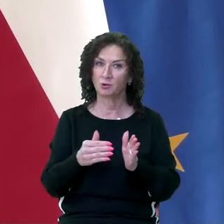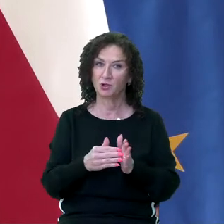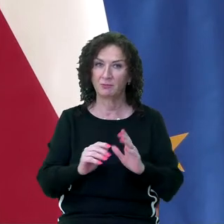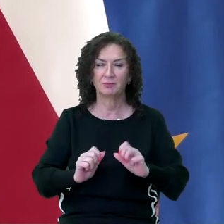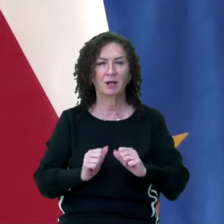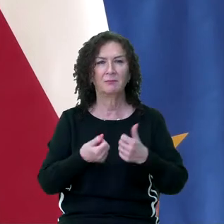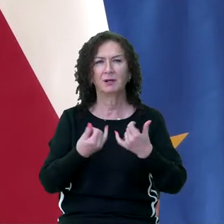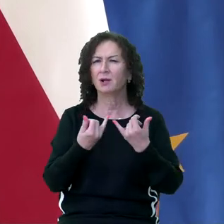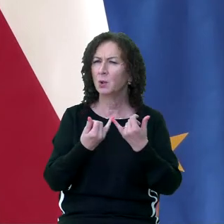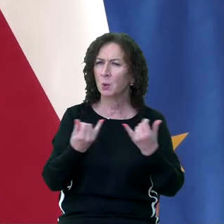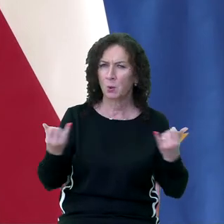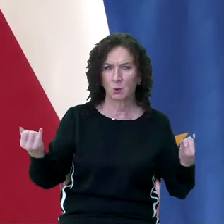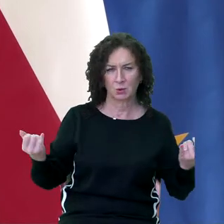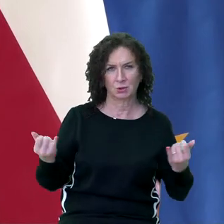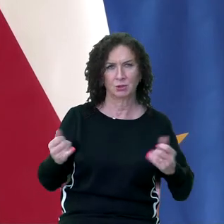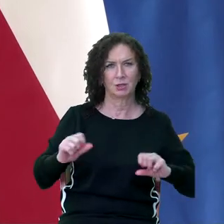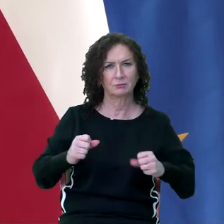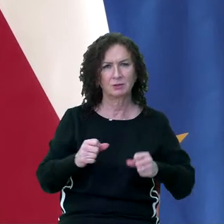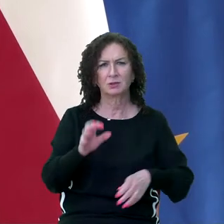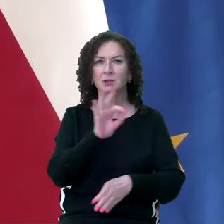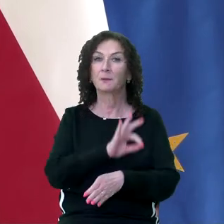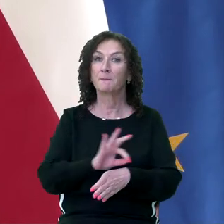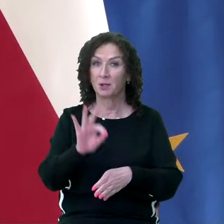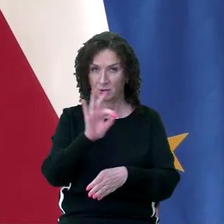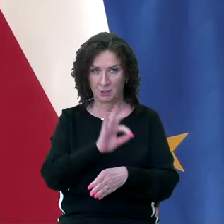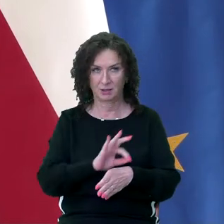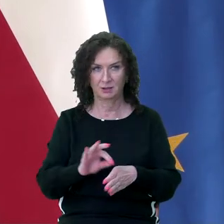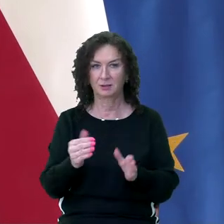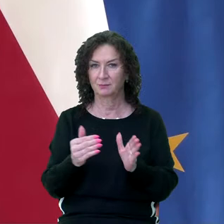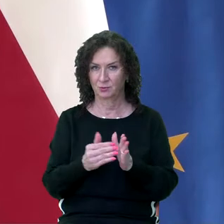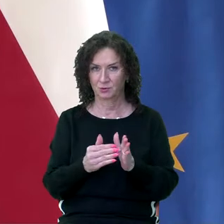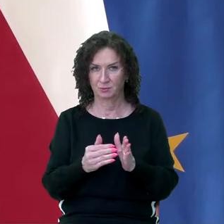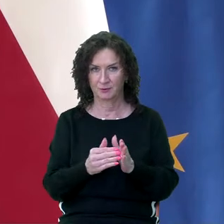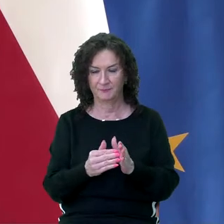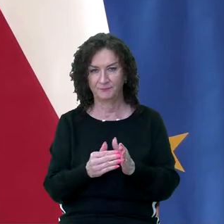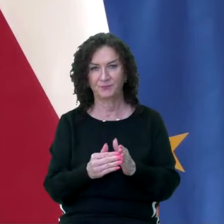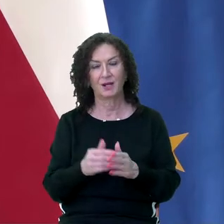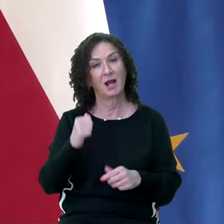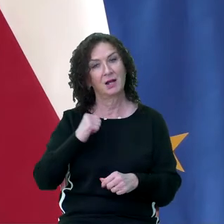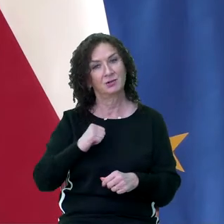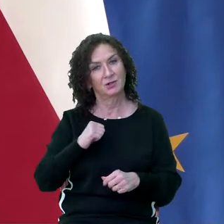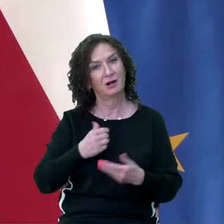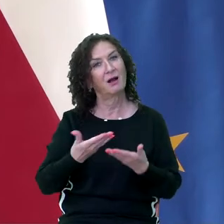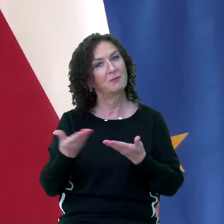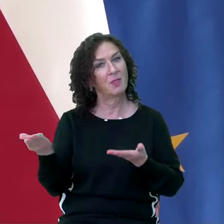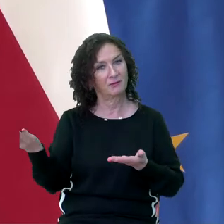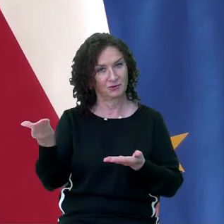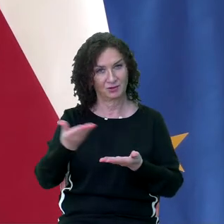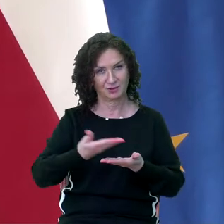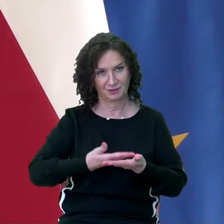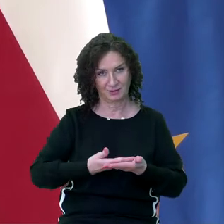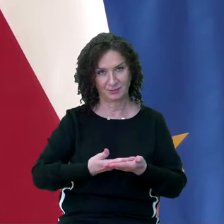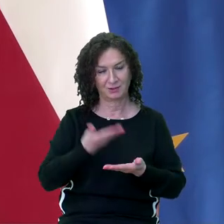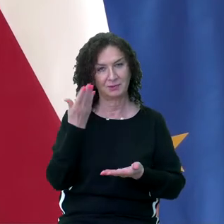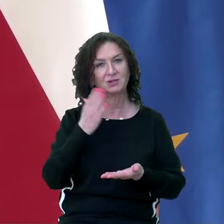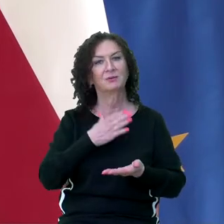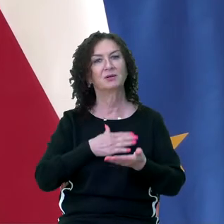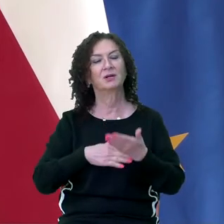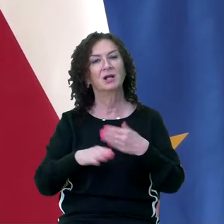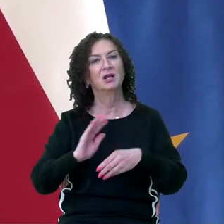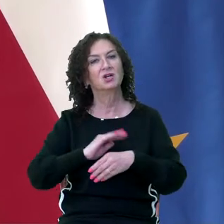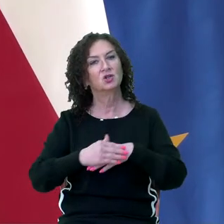wielu inicjatyw, wielu projektów. Także czekamy na Państwa wszystkich i będziemy szczęśliwi,